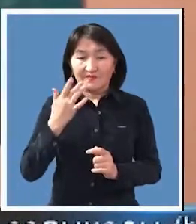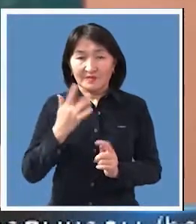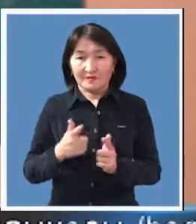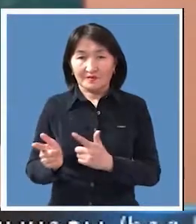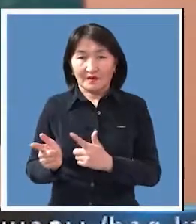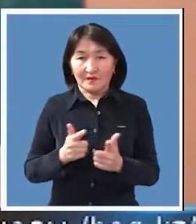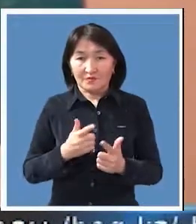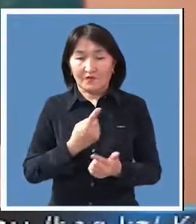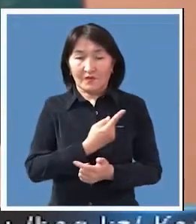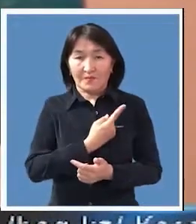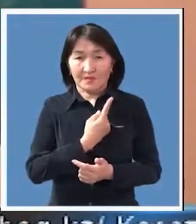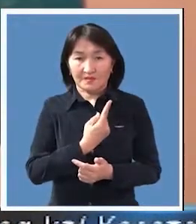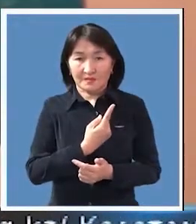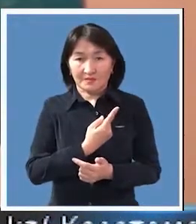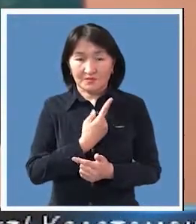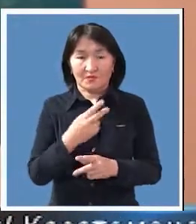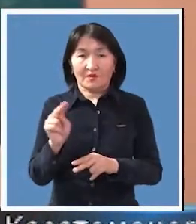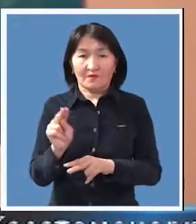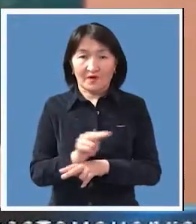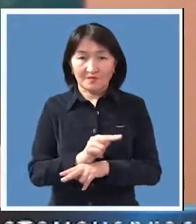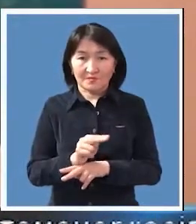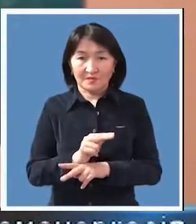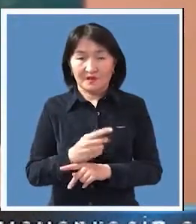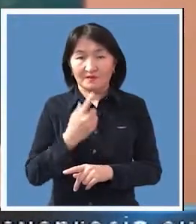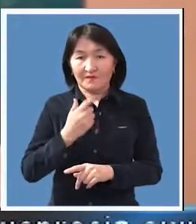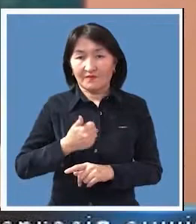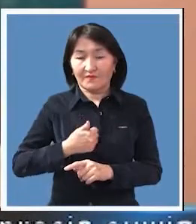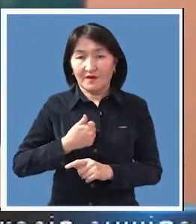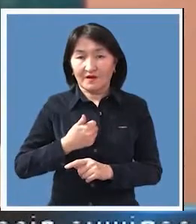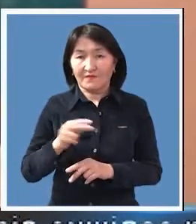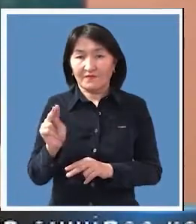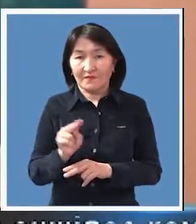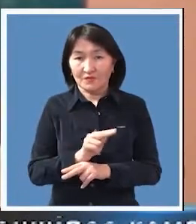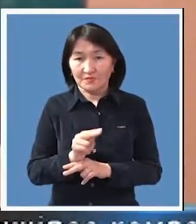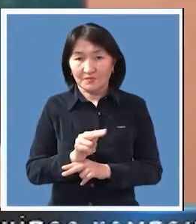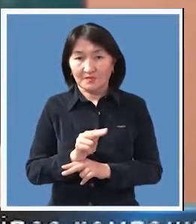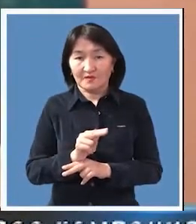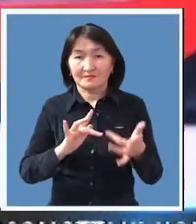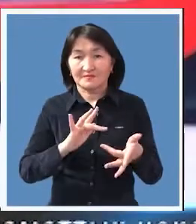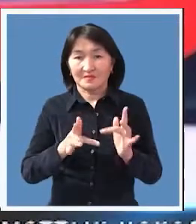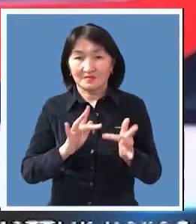қызметтік шеберлік, оқу тәрбие жұмысы, әскери тәртіп және ұйымдастырушылық күн санап жетілдіруде.